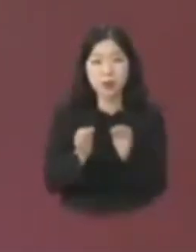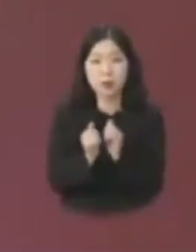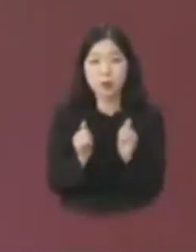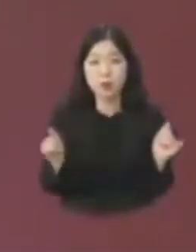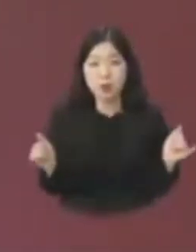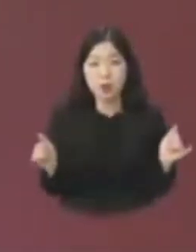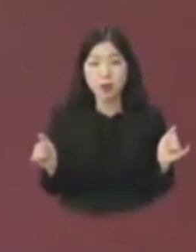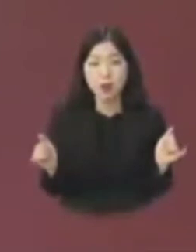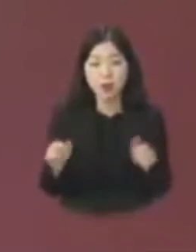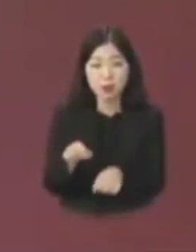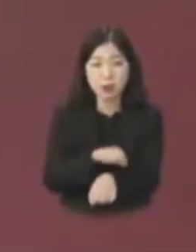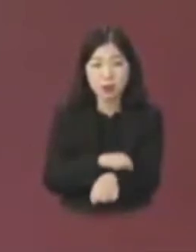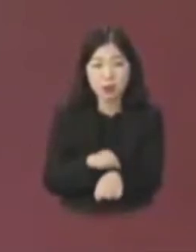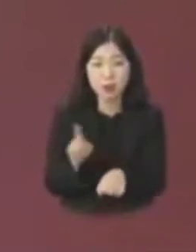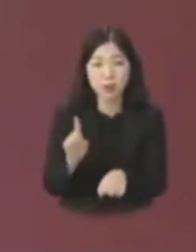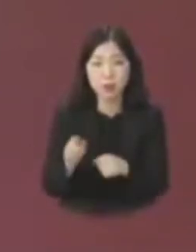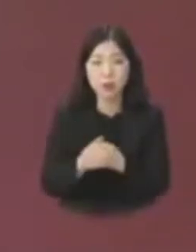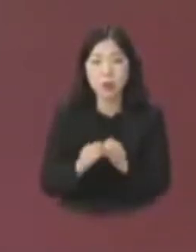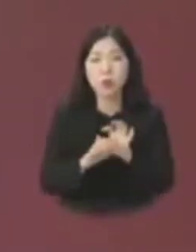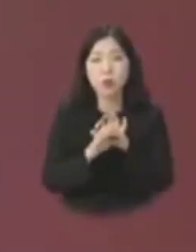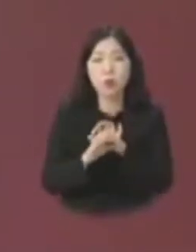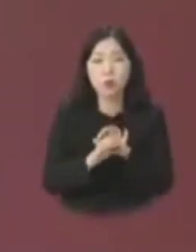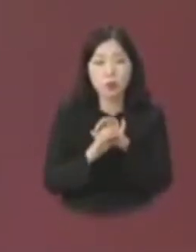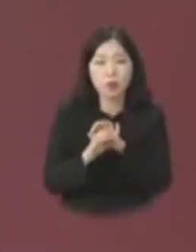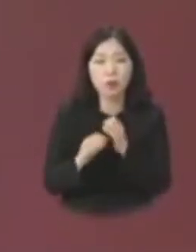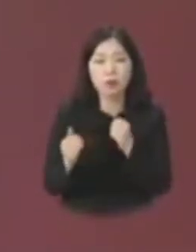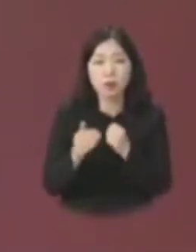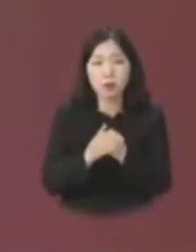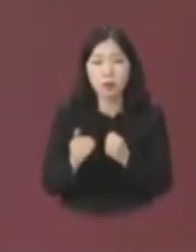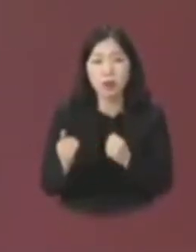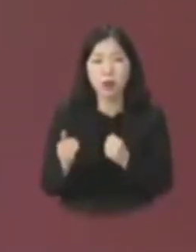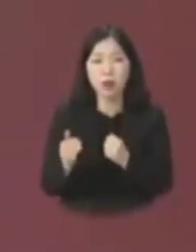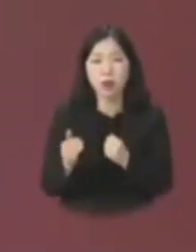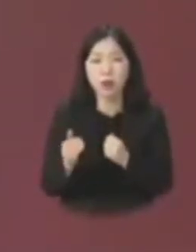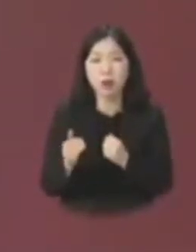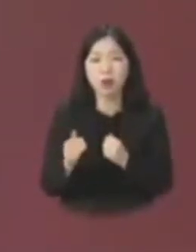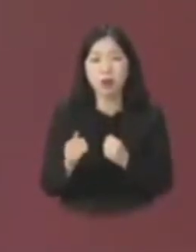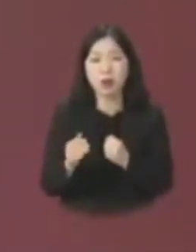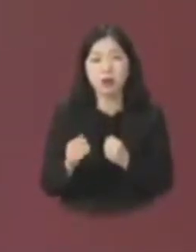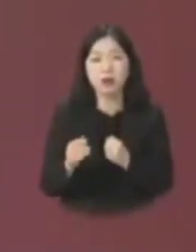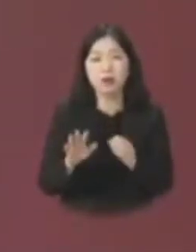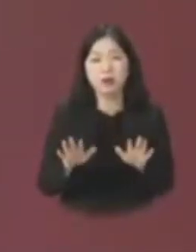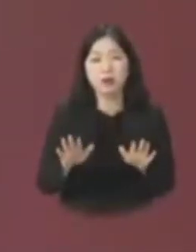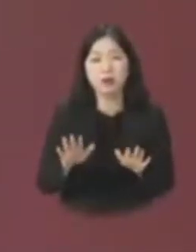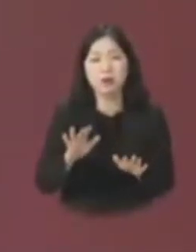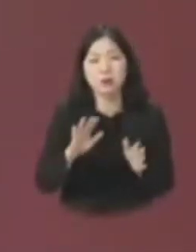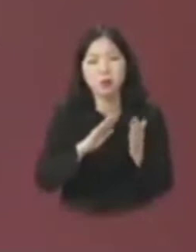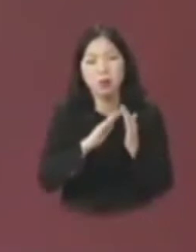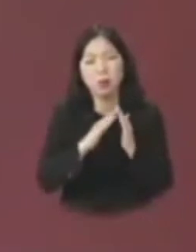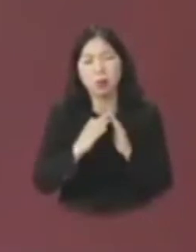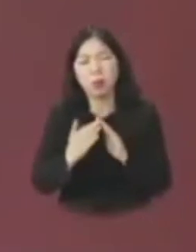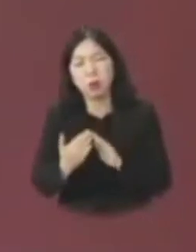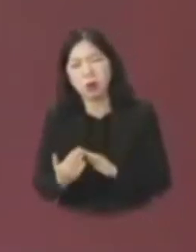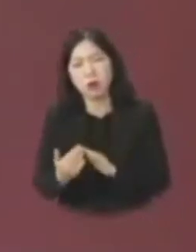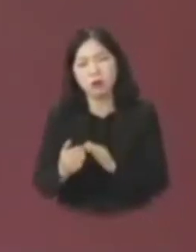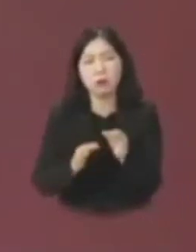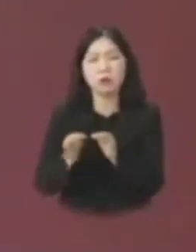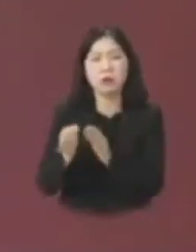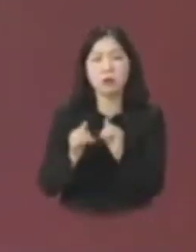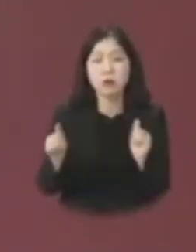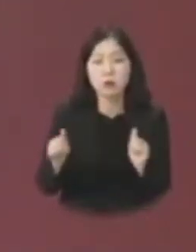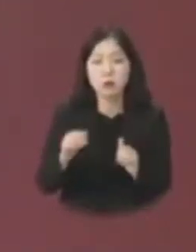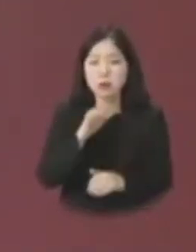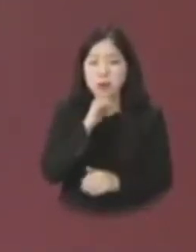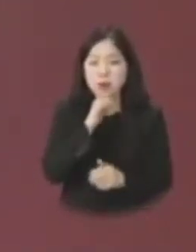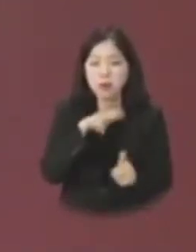소상공인 특히 이제 그 코로나19 사태로 거의 빈사 상태에 빠진 소상공인들에게 뭐